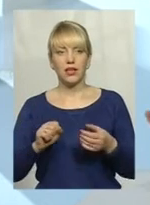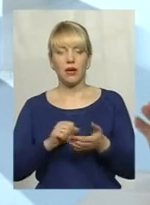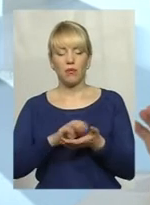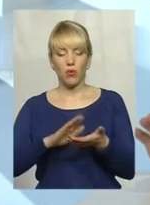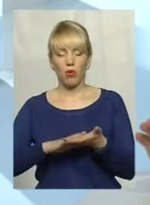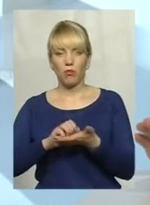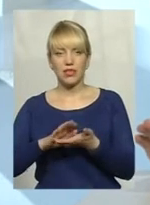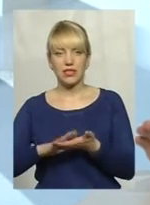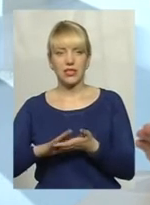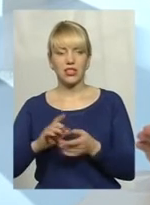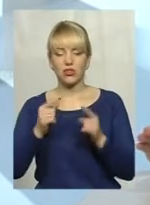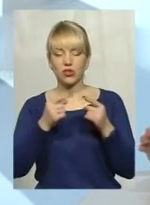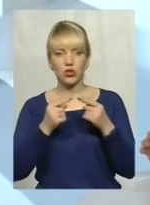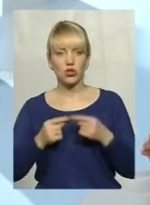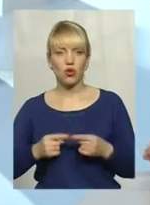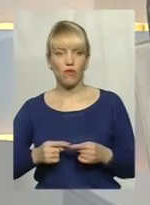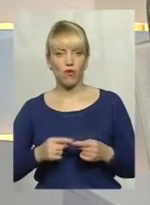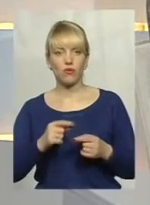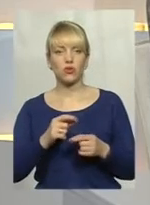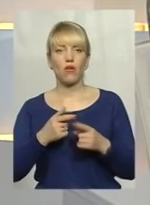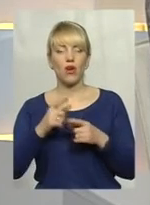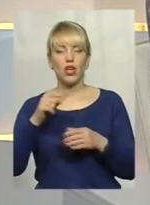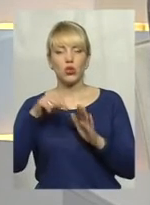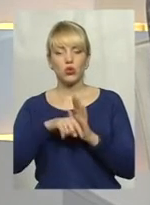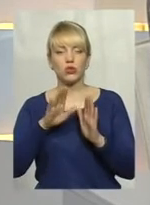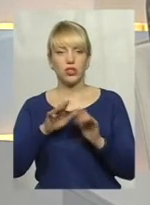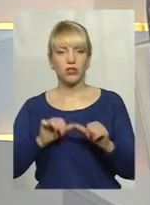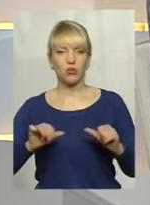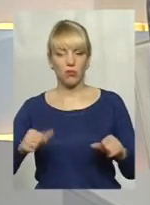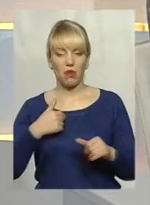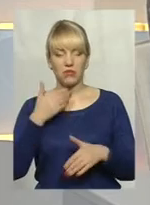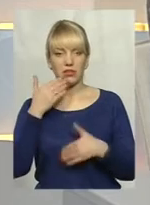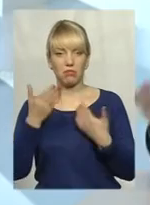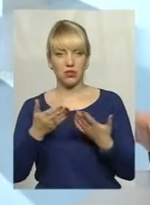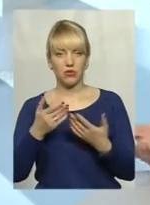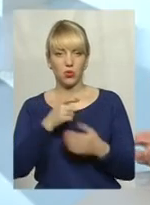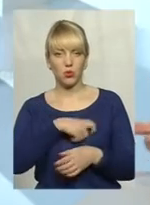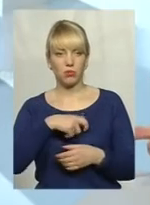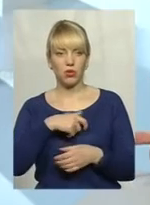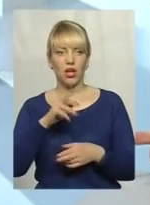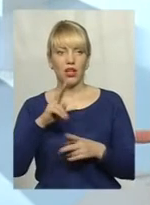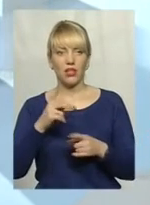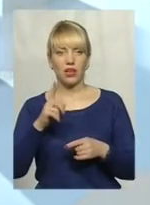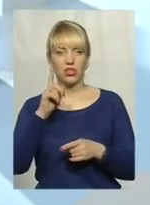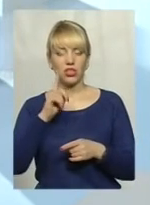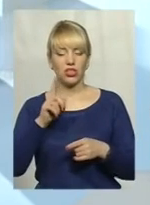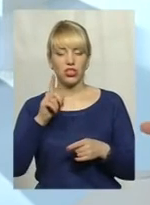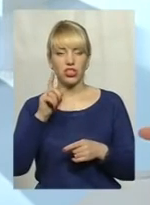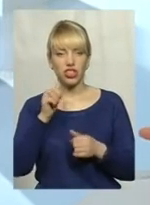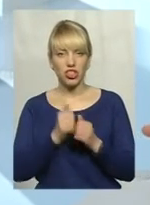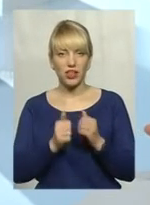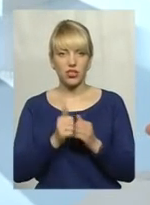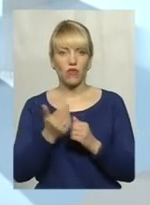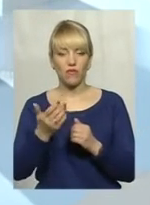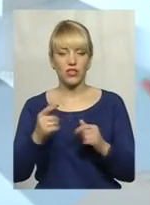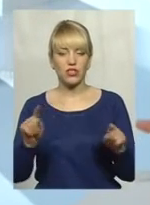лише тимчасових комісій. Ну, ми насправді запитували, коли були у цих містах, у депутатів, як часто ви створювали тимчасові комісії, тому що це дуже рідкісне